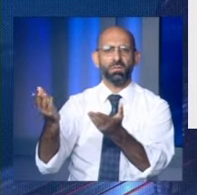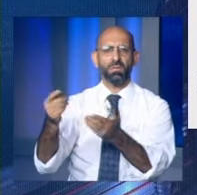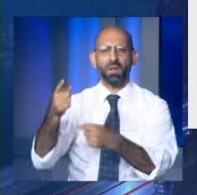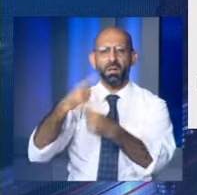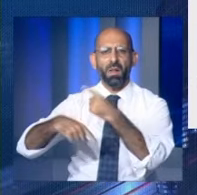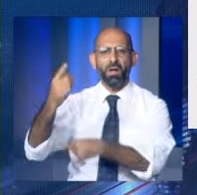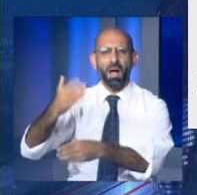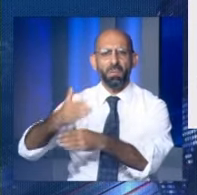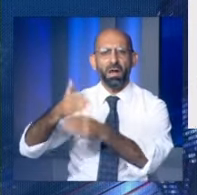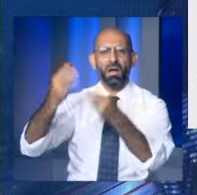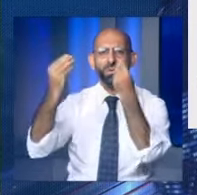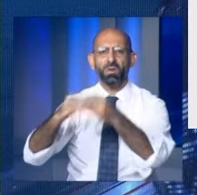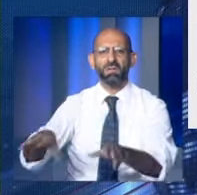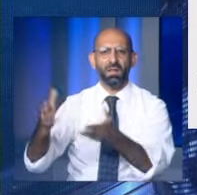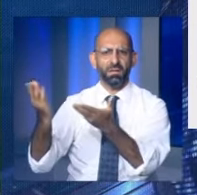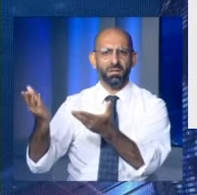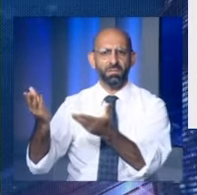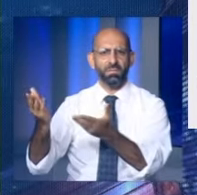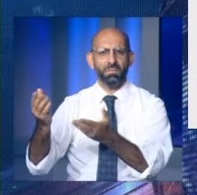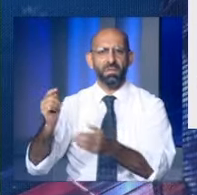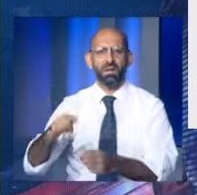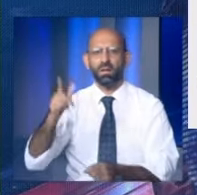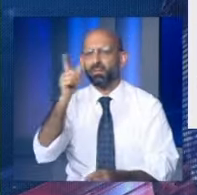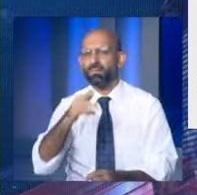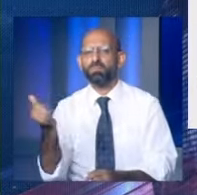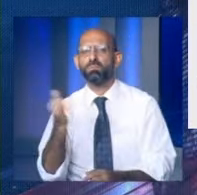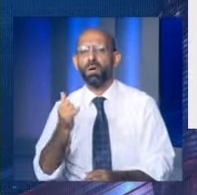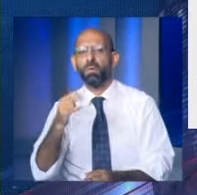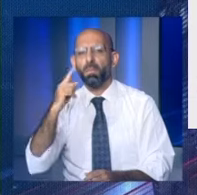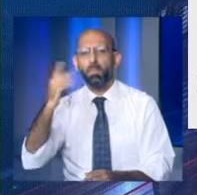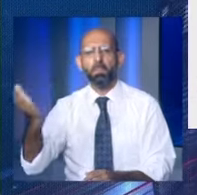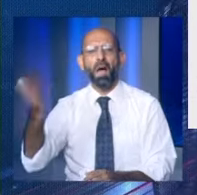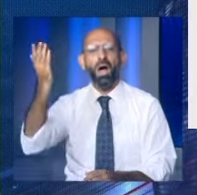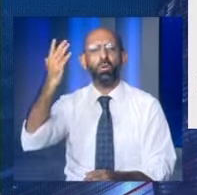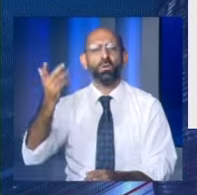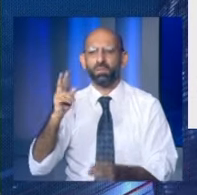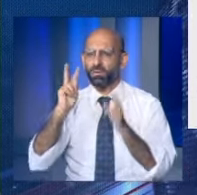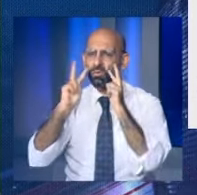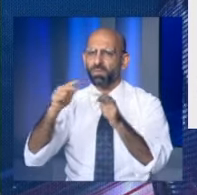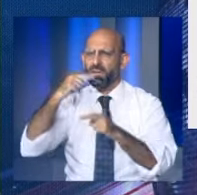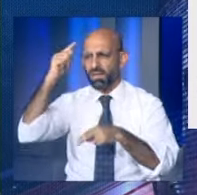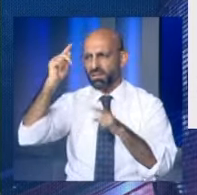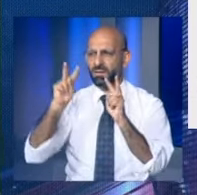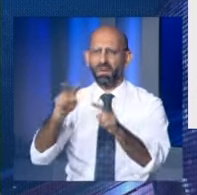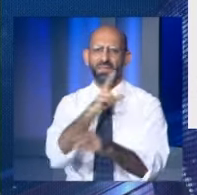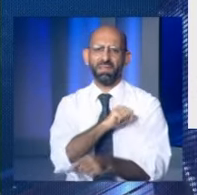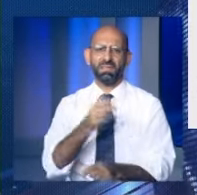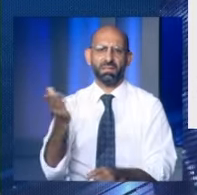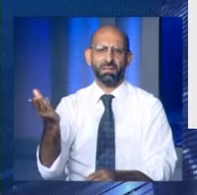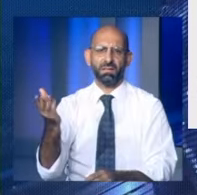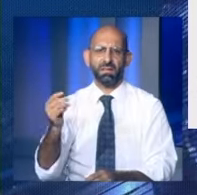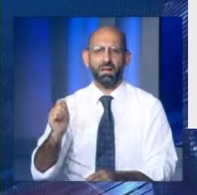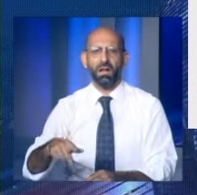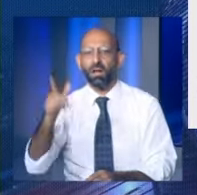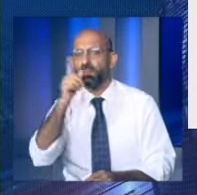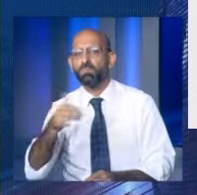يوم حاصدة المدنيين العزل من كل الأعمار، ولا من يكبل أيدي جزاري العصر الحديث وهم معروفون بالاسم والصفة.